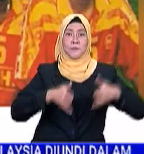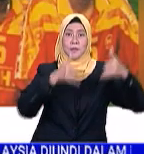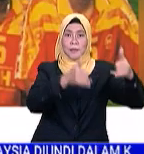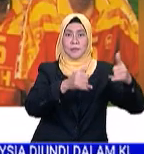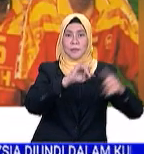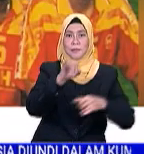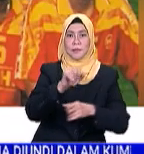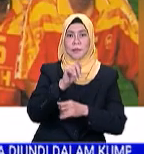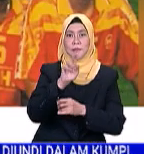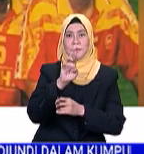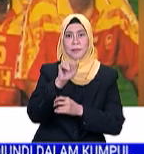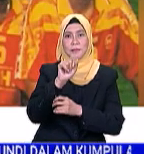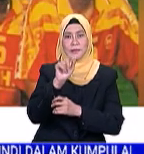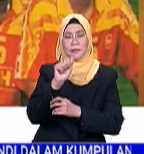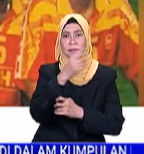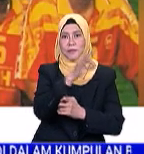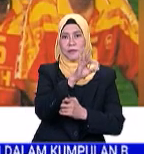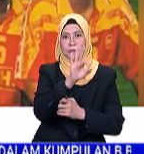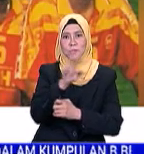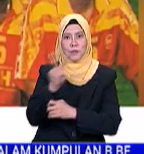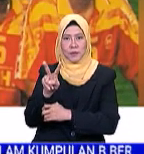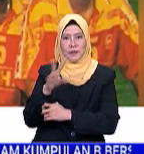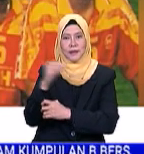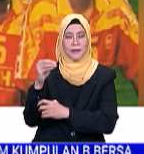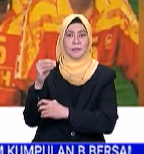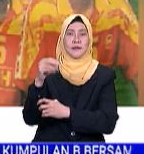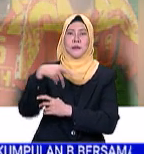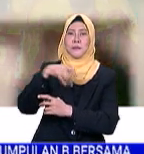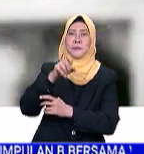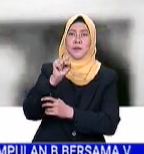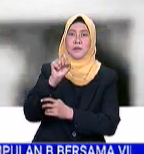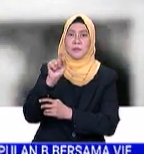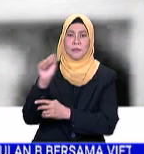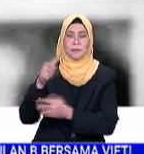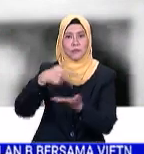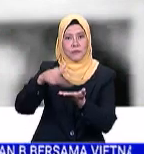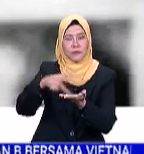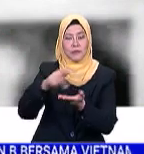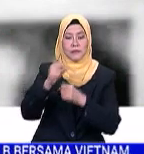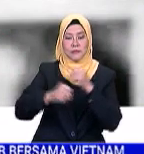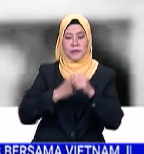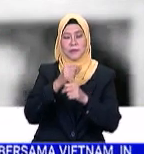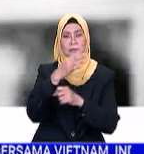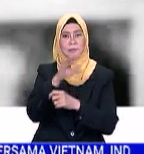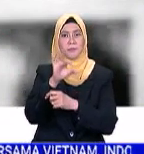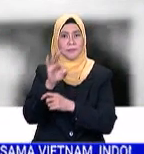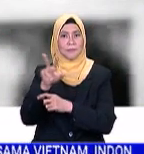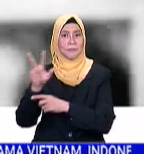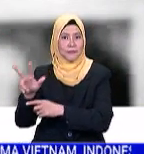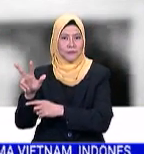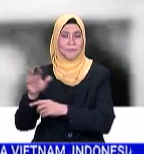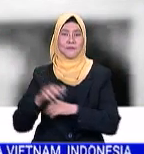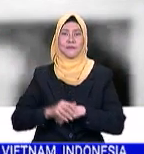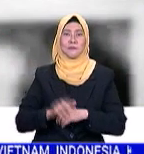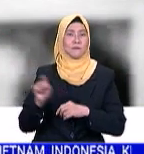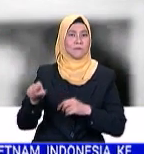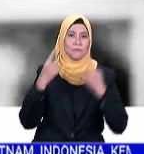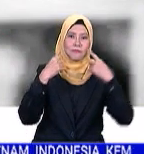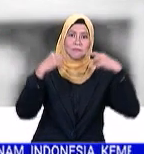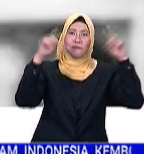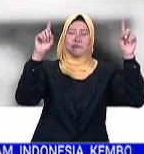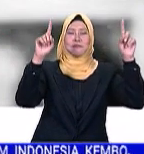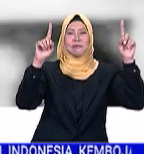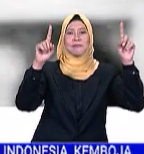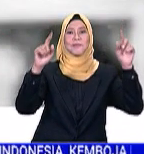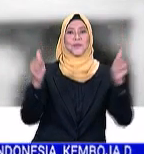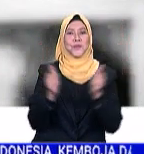Raya 1992 dan Pesta Bola Merdeka 1993. Mendiang juga turut melakar beberapa